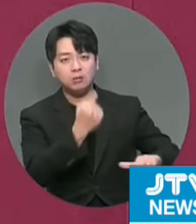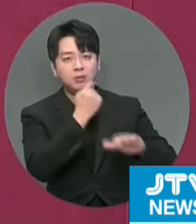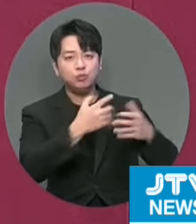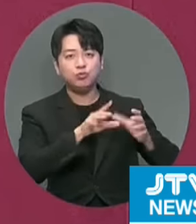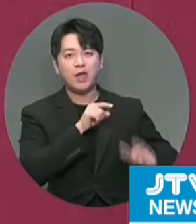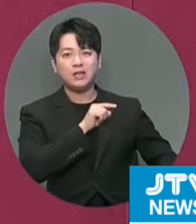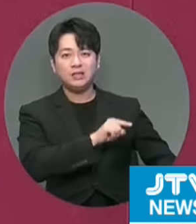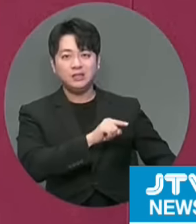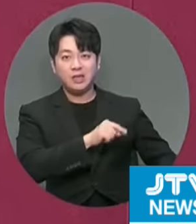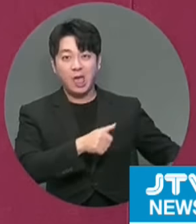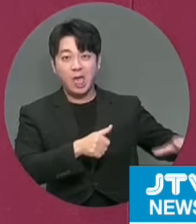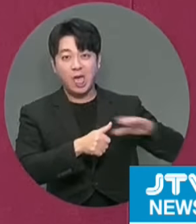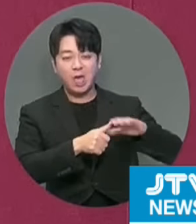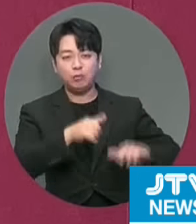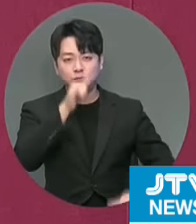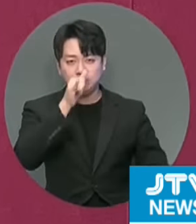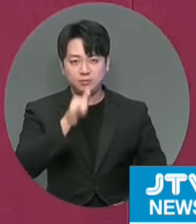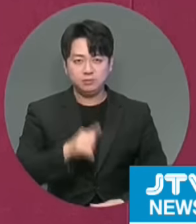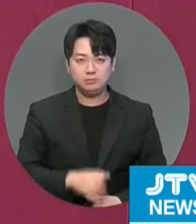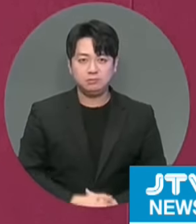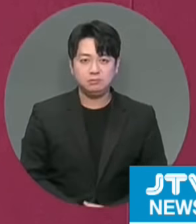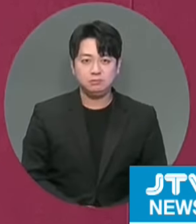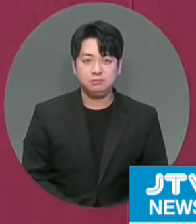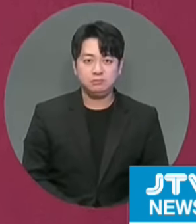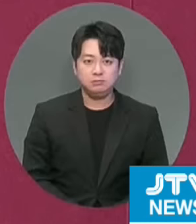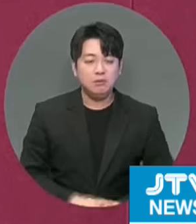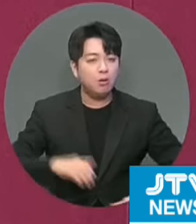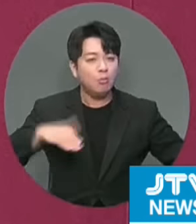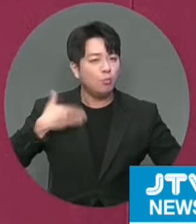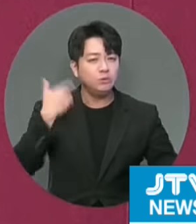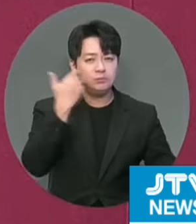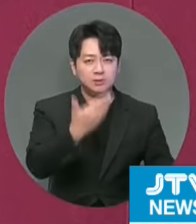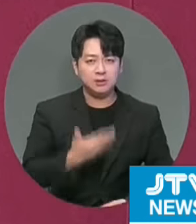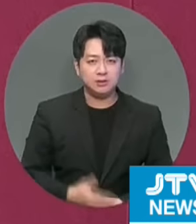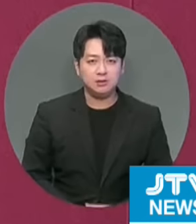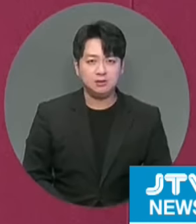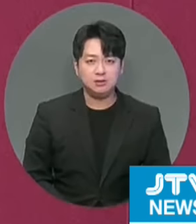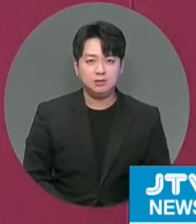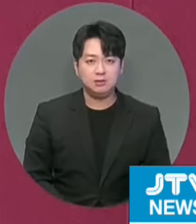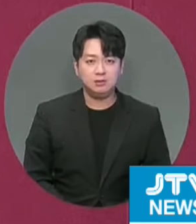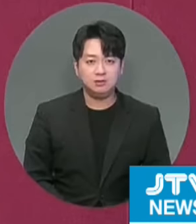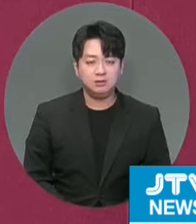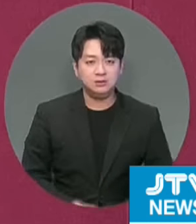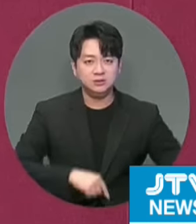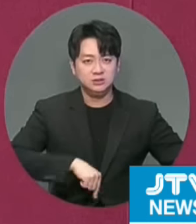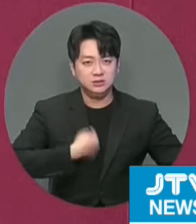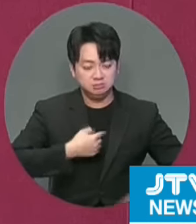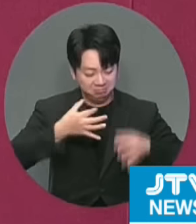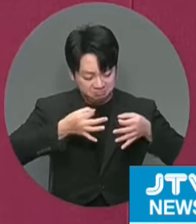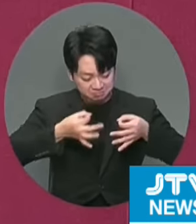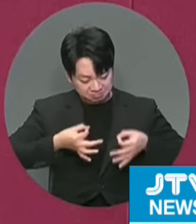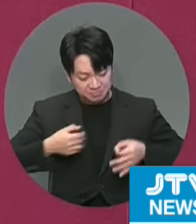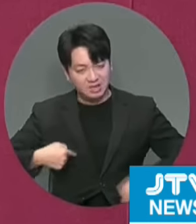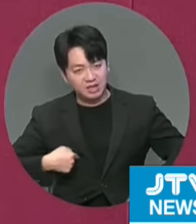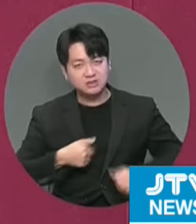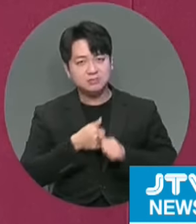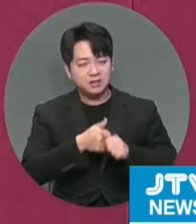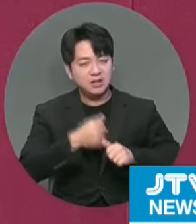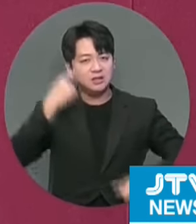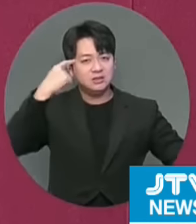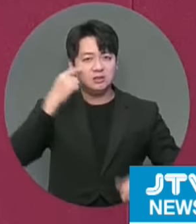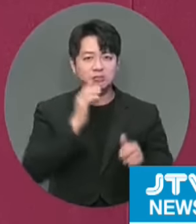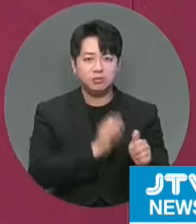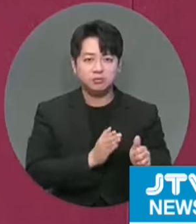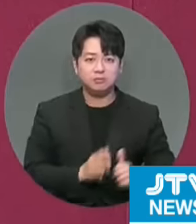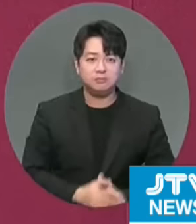기능을 저하하고 있습니다. 그걸 모르십니까? 가슴에 손을 넣고 생각을 해보십시오.